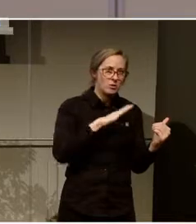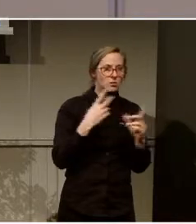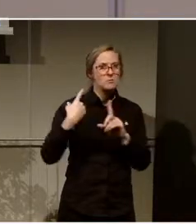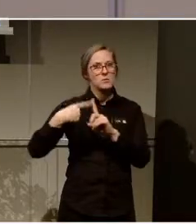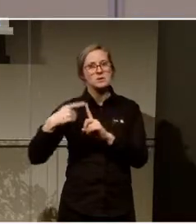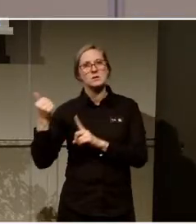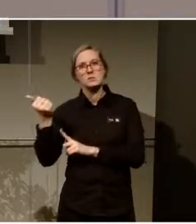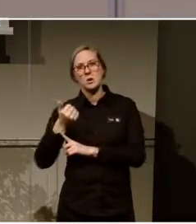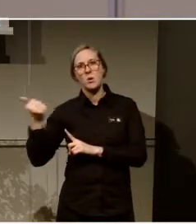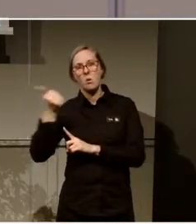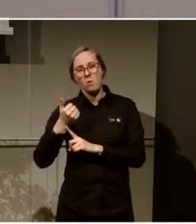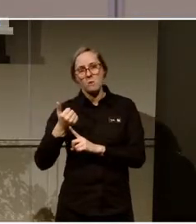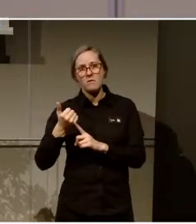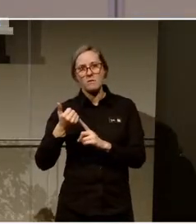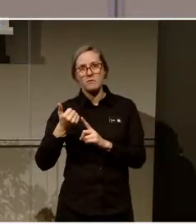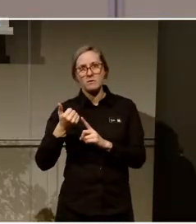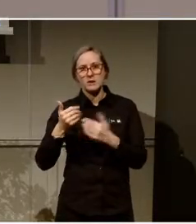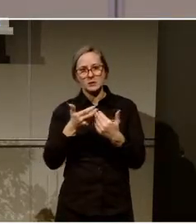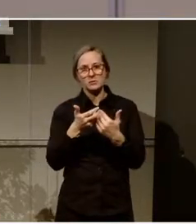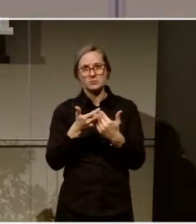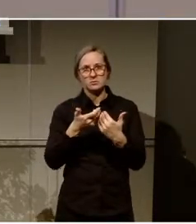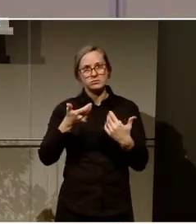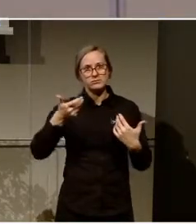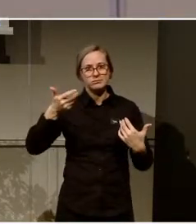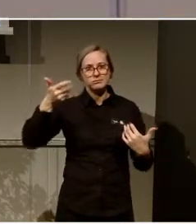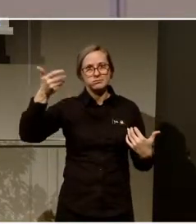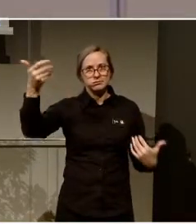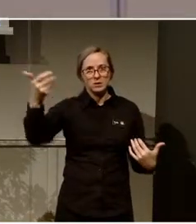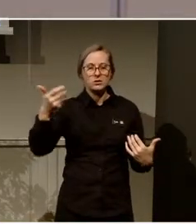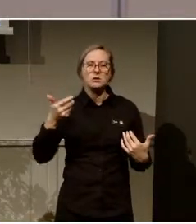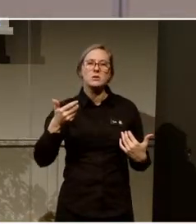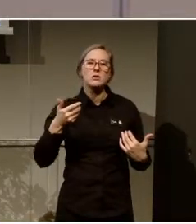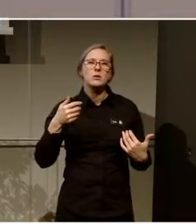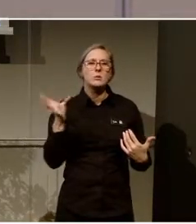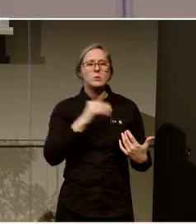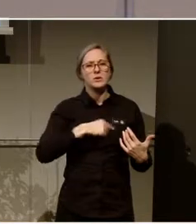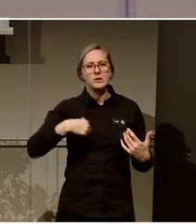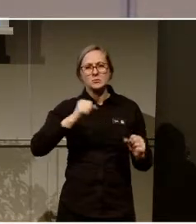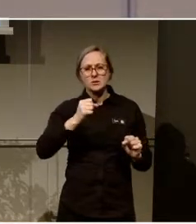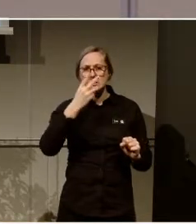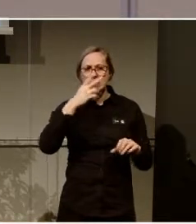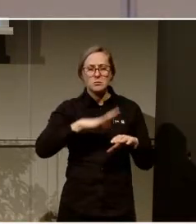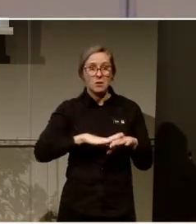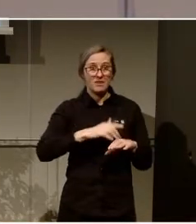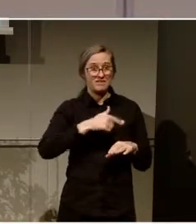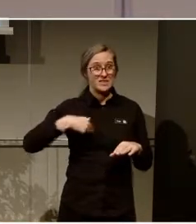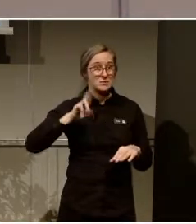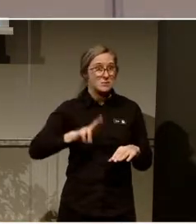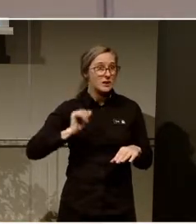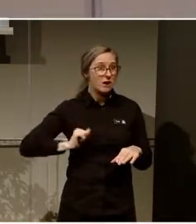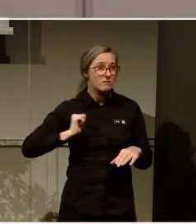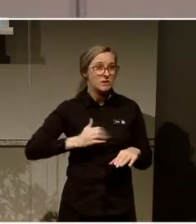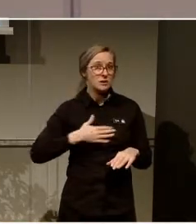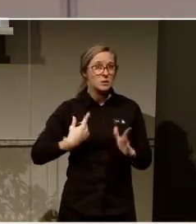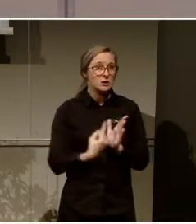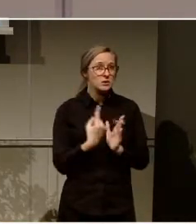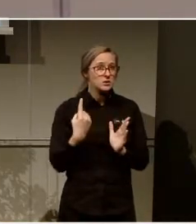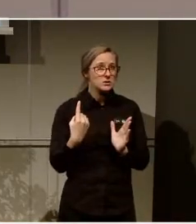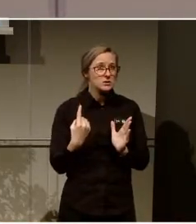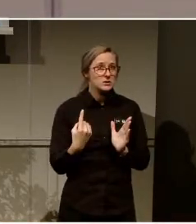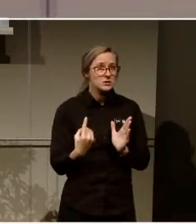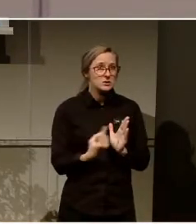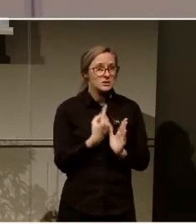ökar. Och då måste man ju fråga sig, använder vi de resurser som vi har tillräckligt? Och det